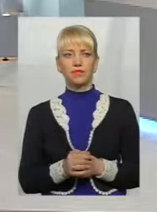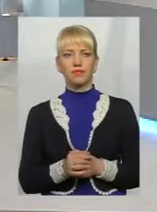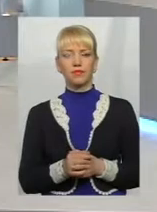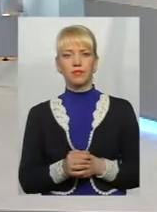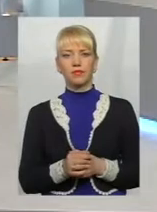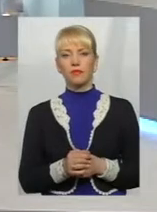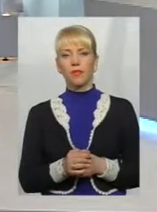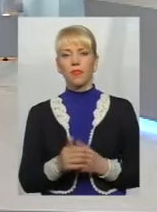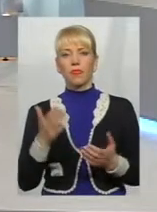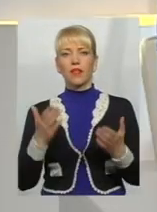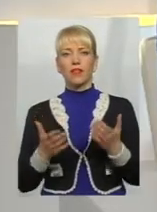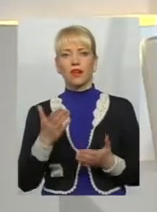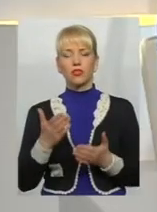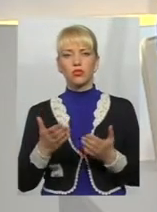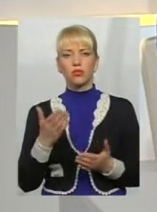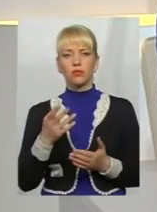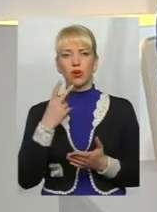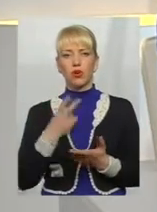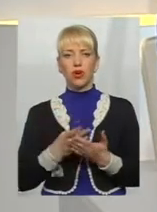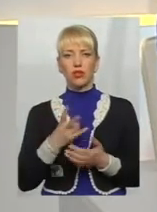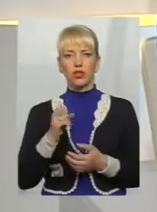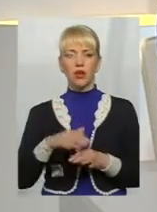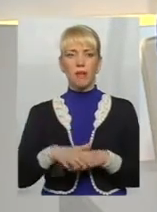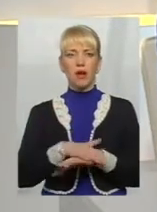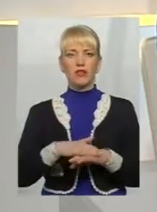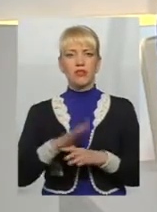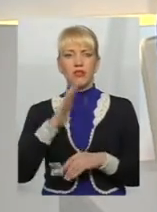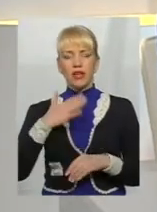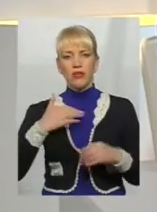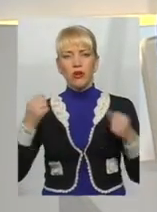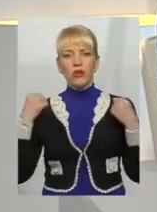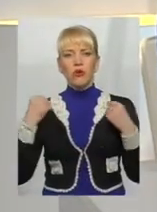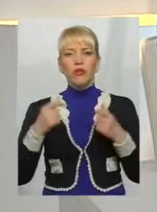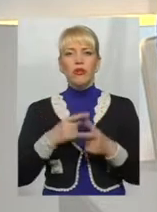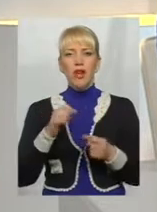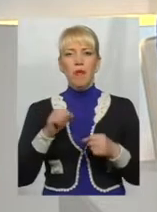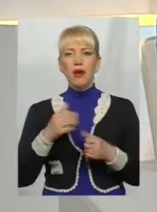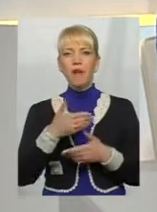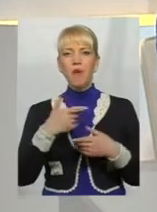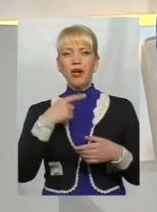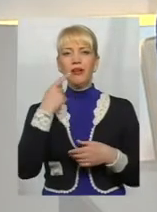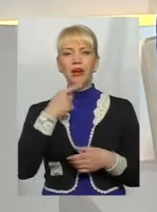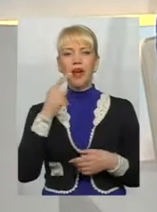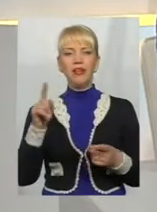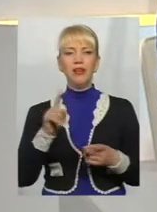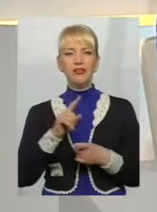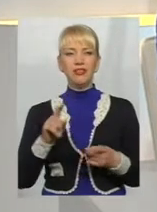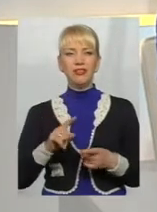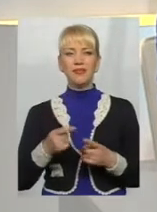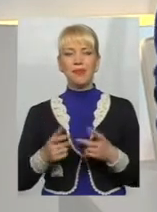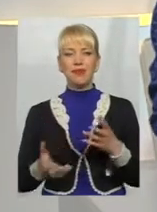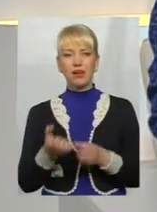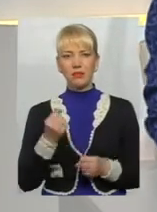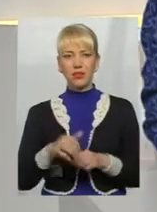Власне, якщо поглянути на той масовість нашого спорту, чи можемо ми сказати, що